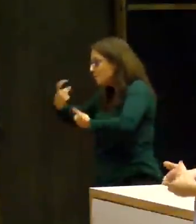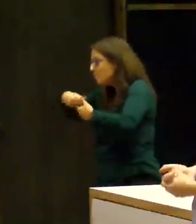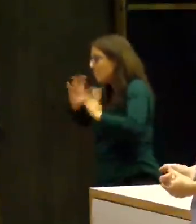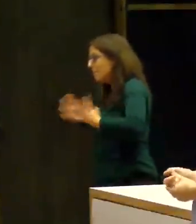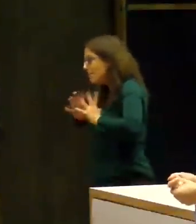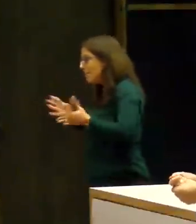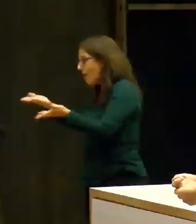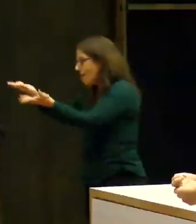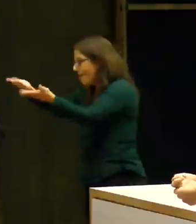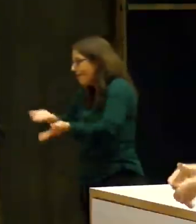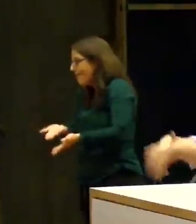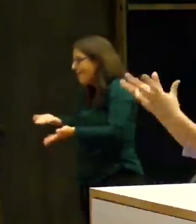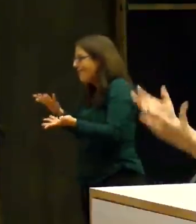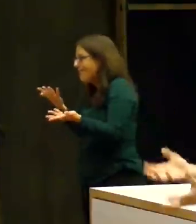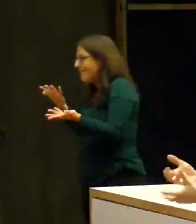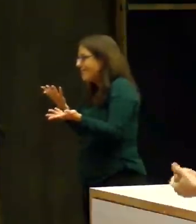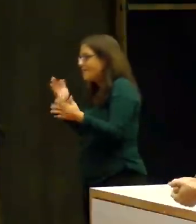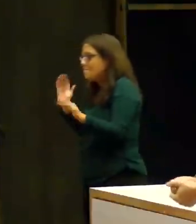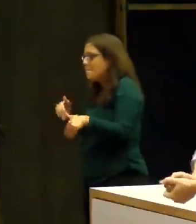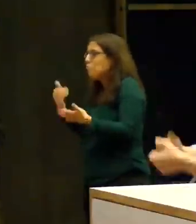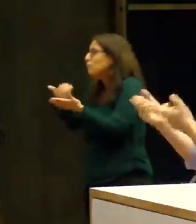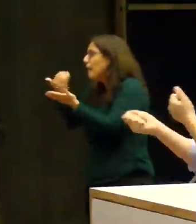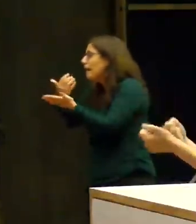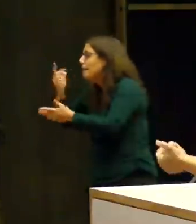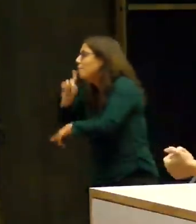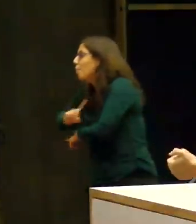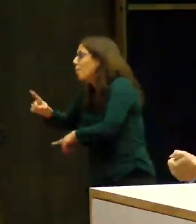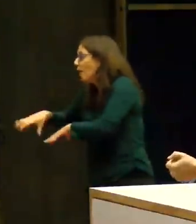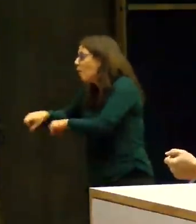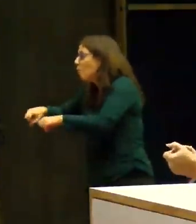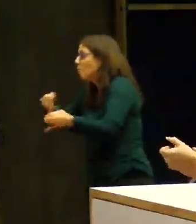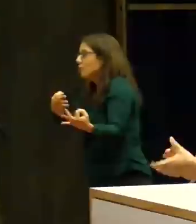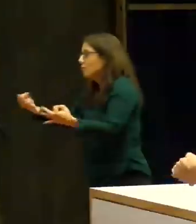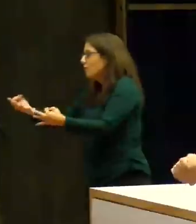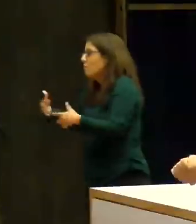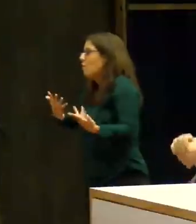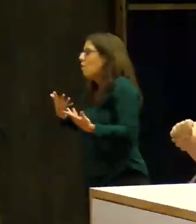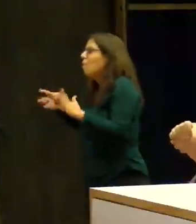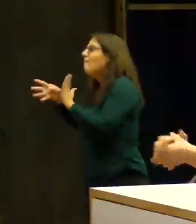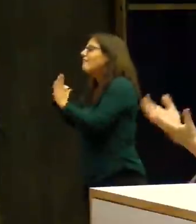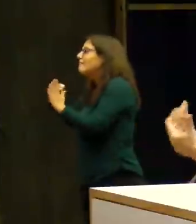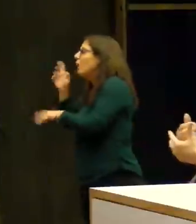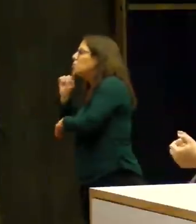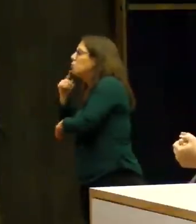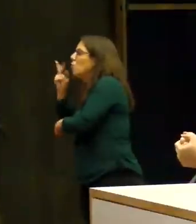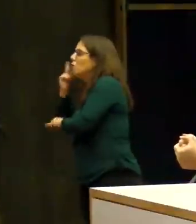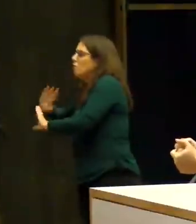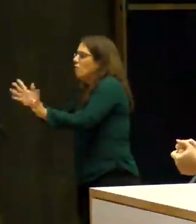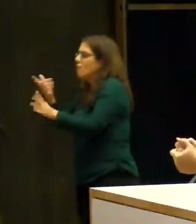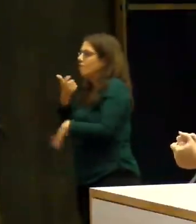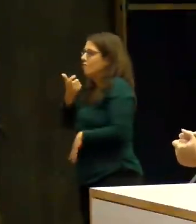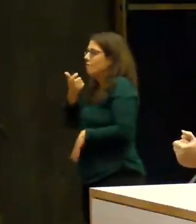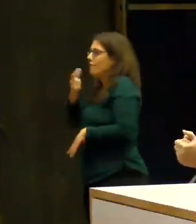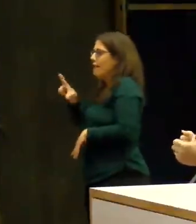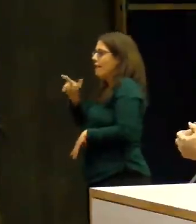bénévoles, même parmi les salariés, pourquoi pas, on recrute tout le monde et ce n'est pas forcément un critère puisque L214, c'est une